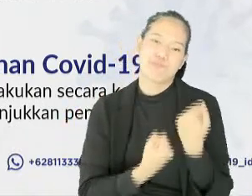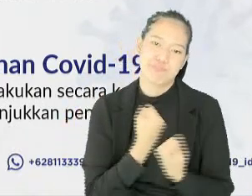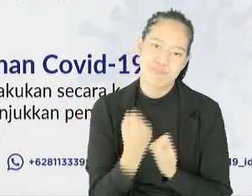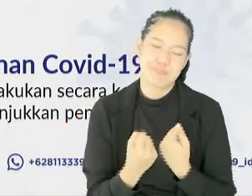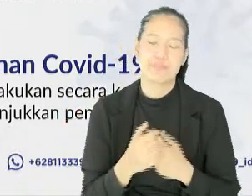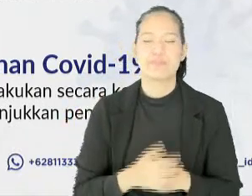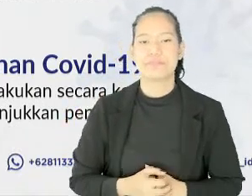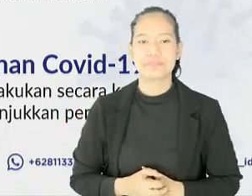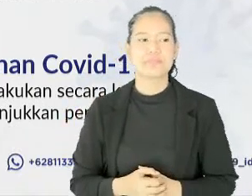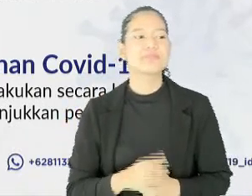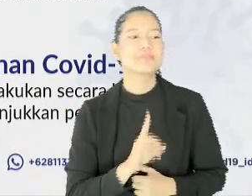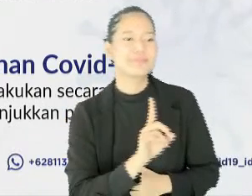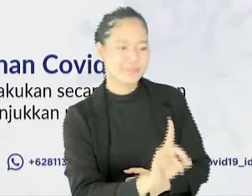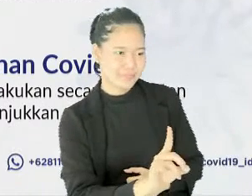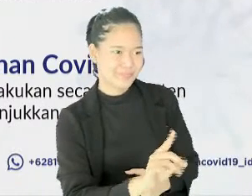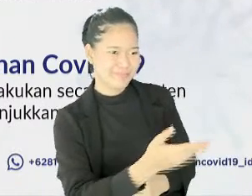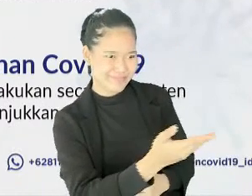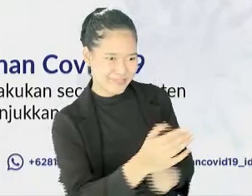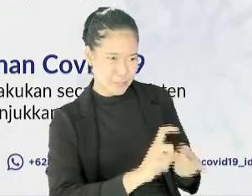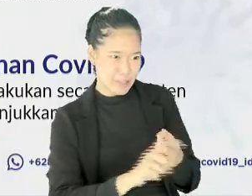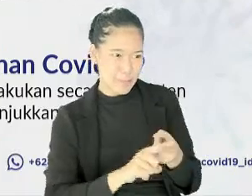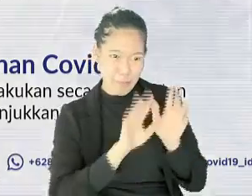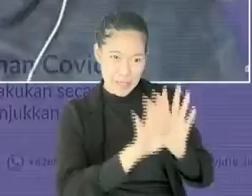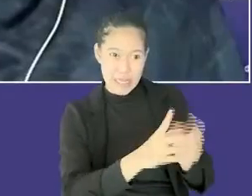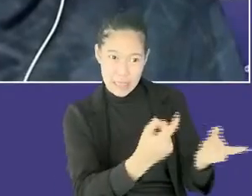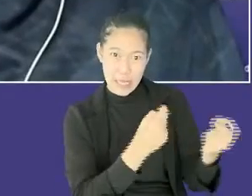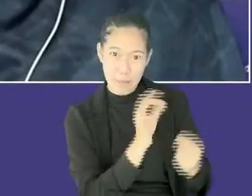menurun nah ini